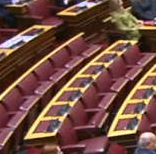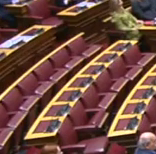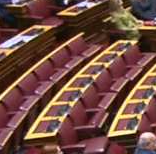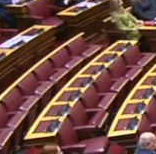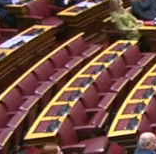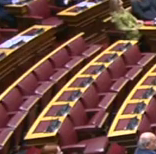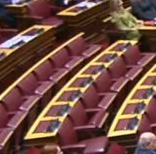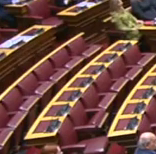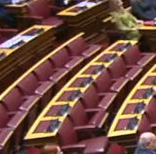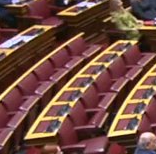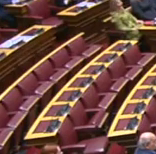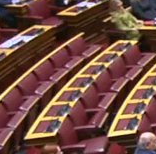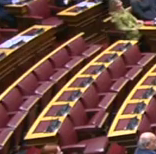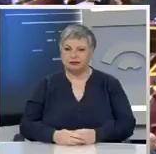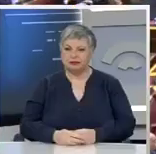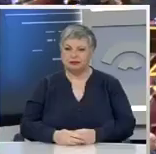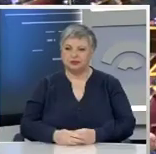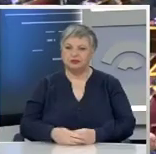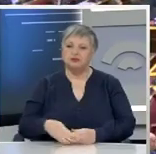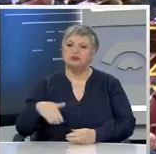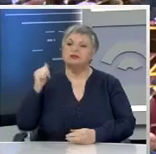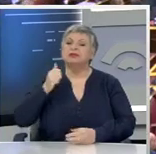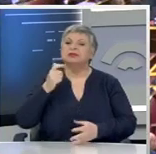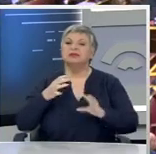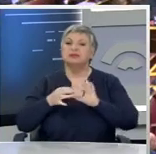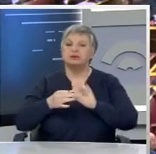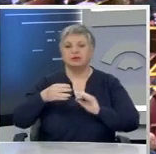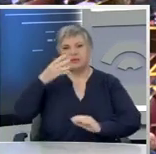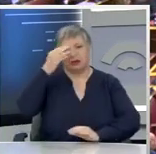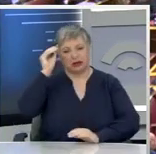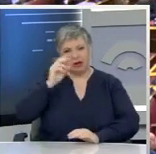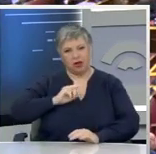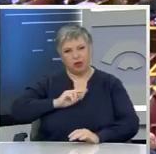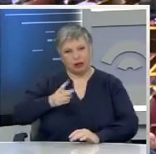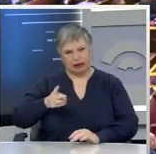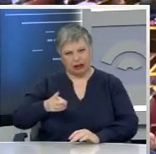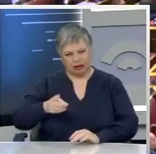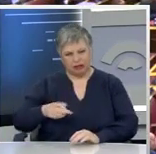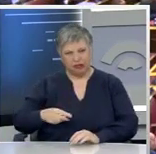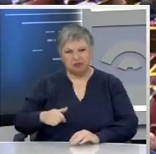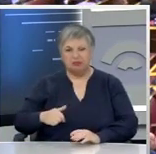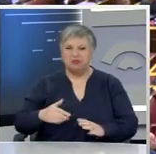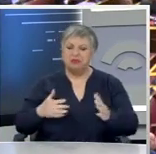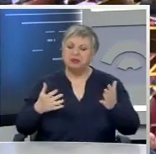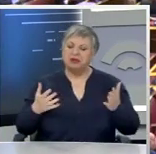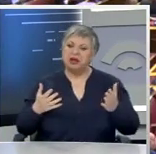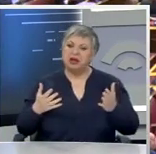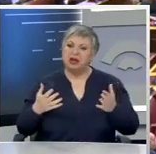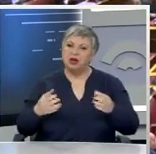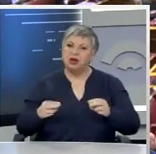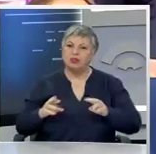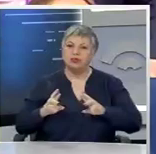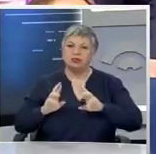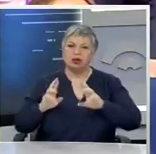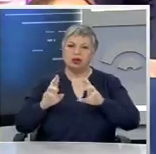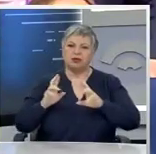Το με τα πρακτικά. Κύριε Μητσοτάκη, ήλπιζα ότι δεν θα έχετε τόσο χαμηλό